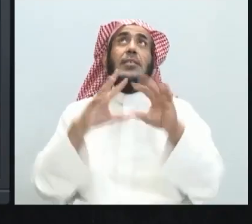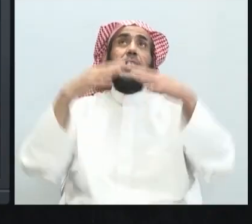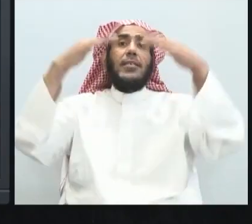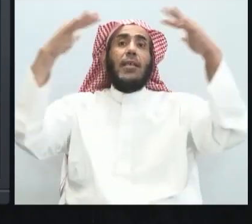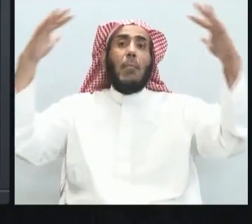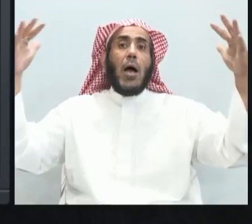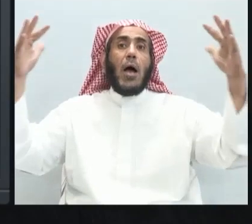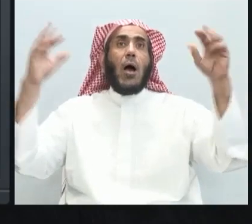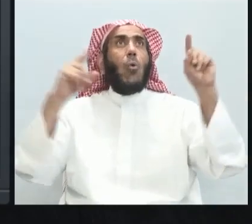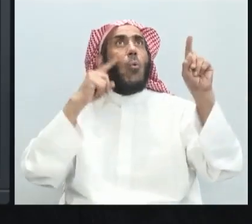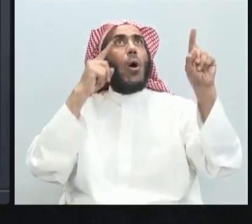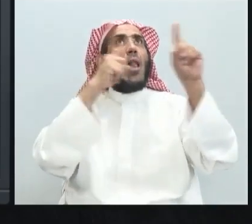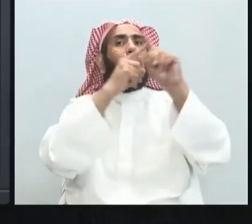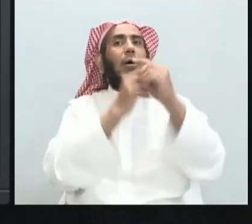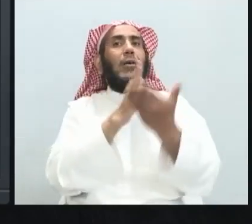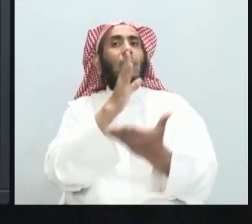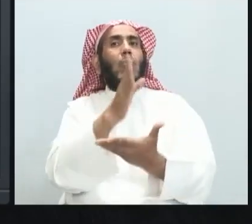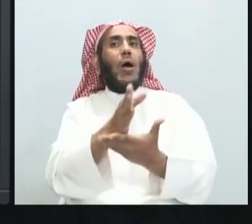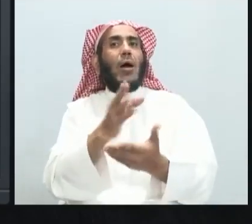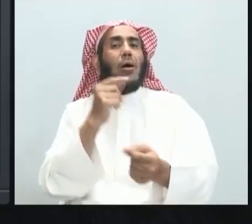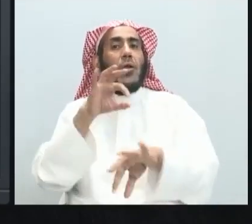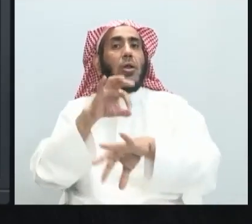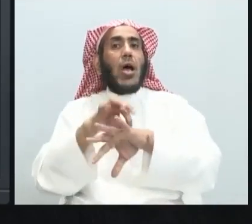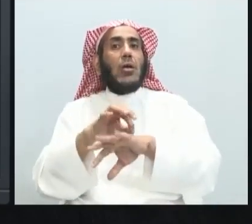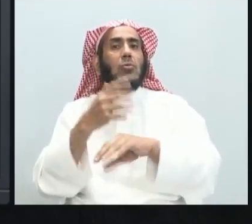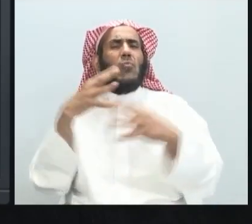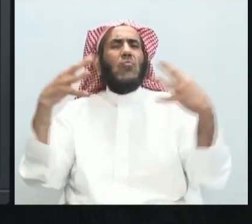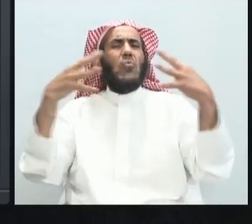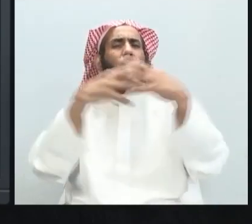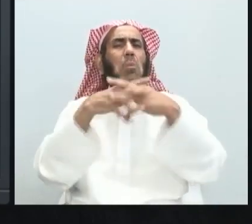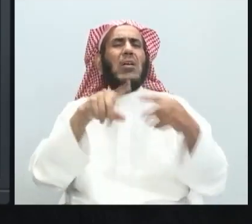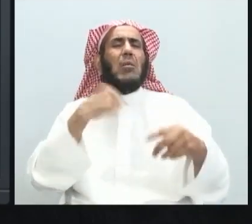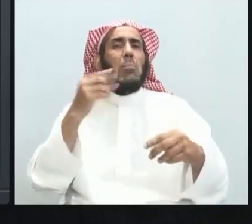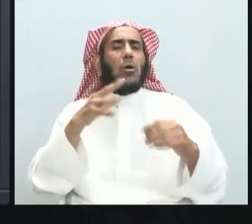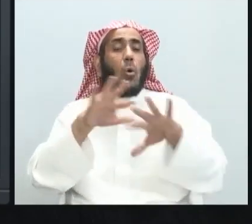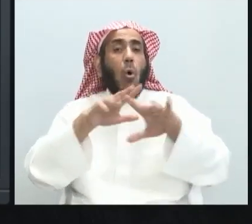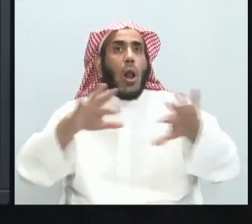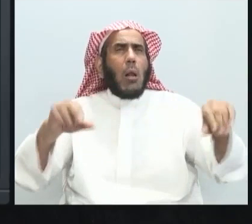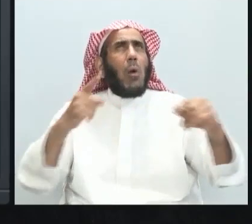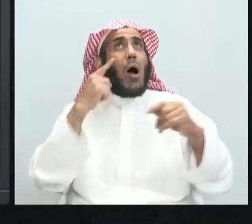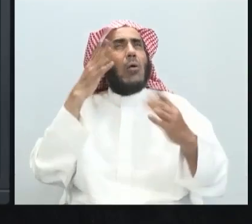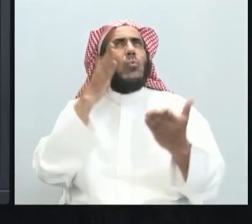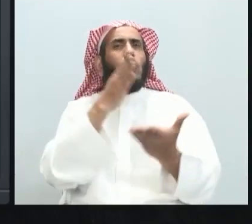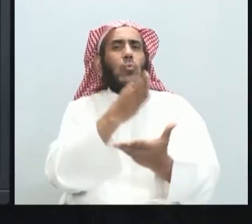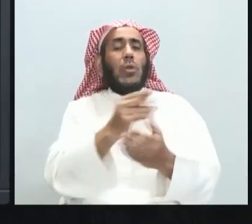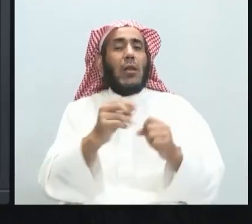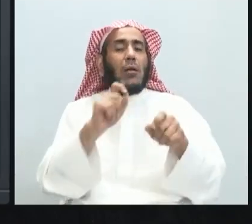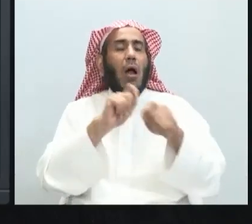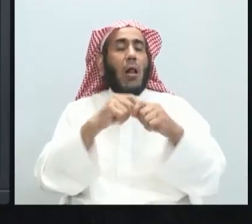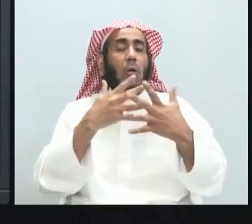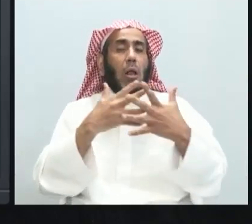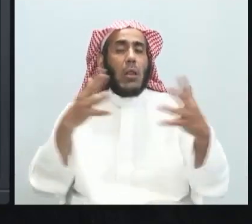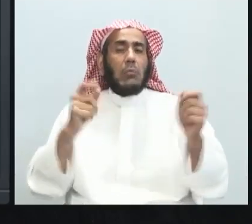وجعلها علامات يهتدي بها الناس في ظلمات البر والبحر يرى ان ذلك خلق عظيم